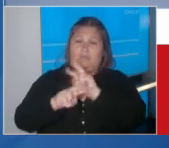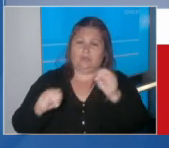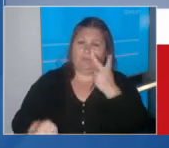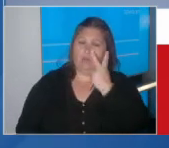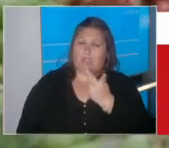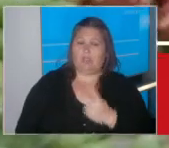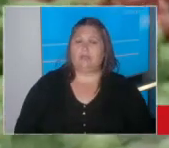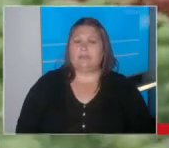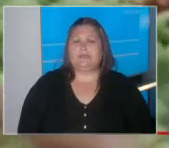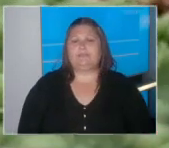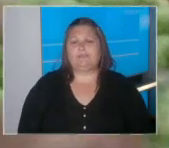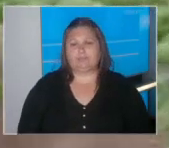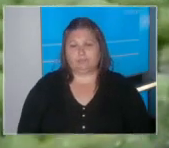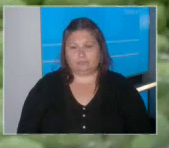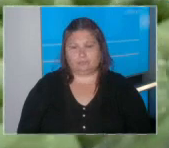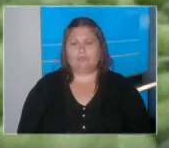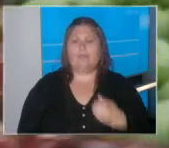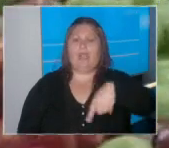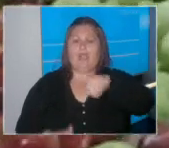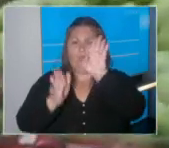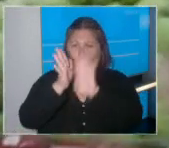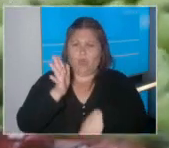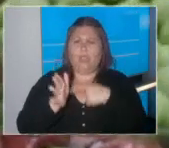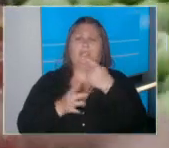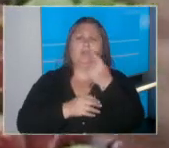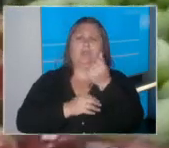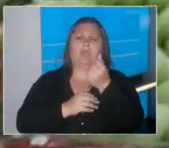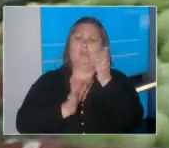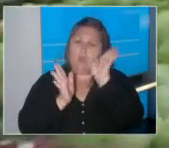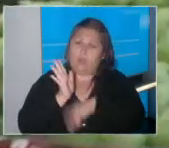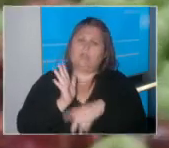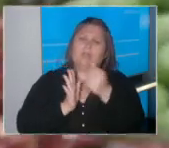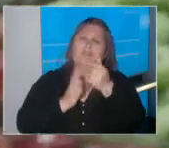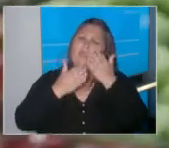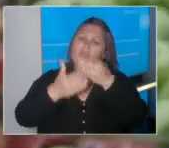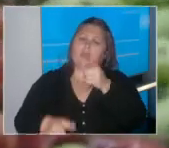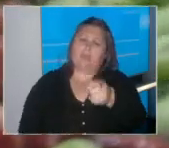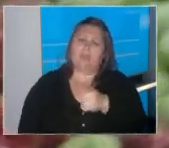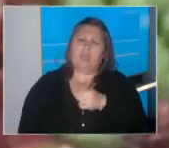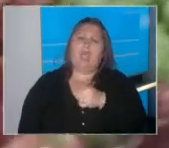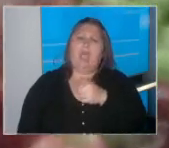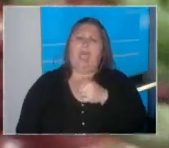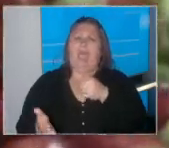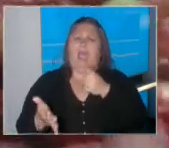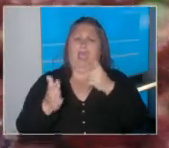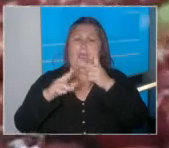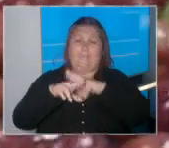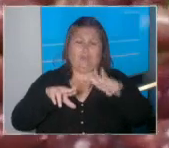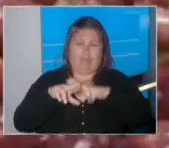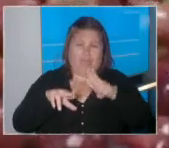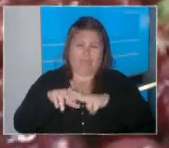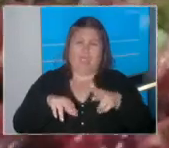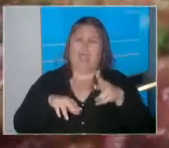נראה. אנחנו נוריד את המחירים. אנחנו נוריד את המחירים ונעזור לכם. המשכנתה עולה, הדלק,